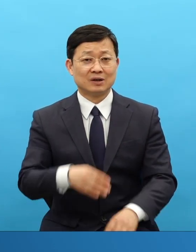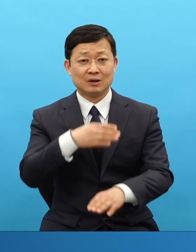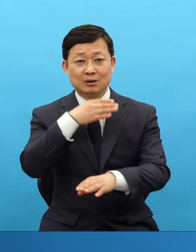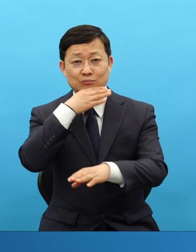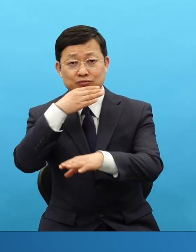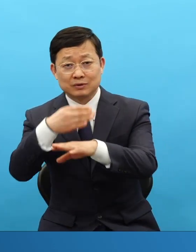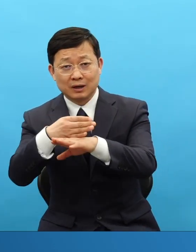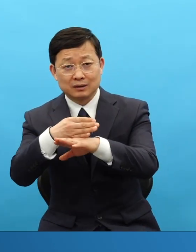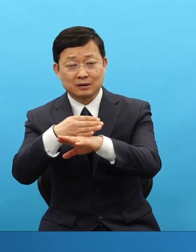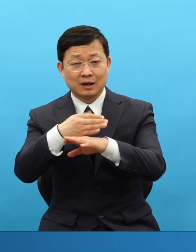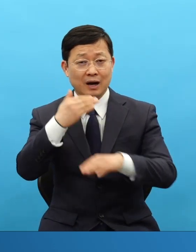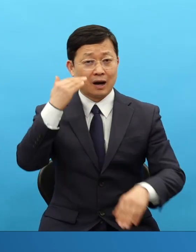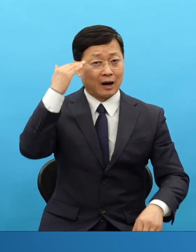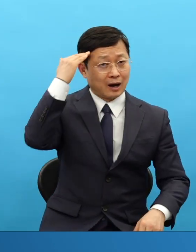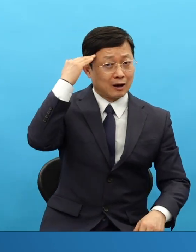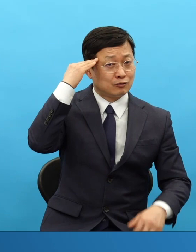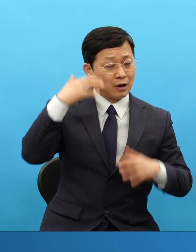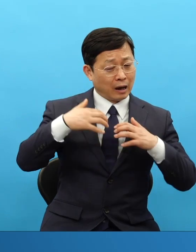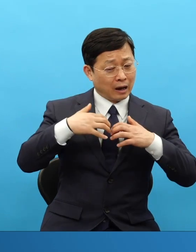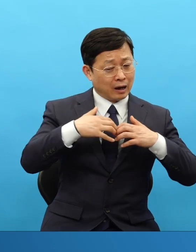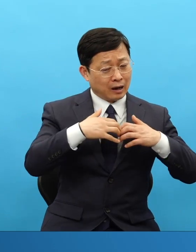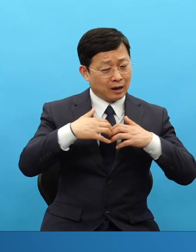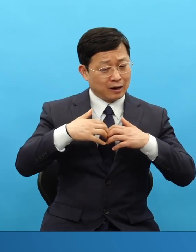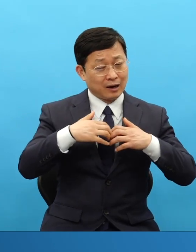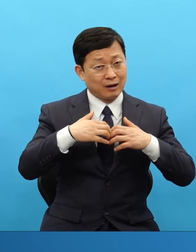남한이 싸울 수 밖에 없는 상황이고요.